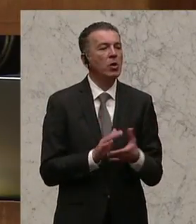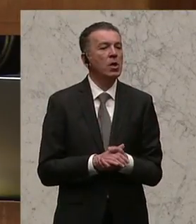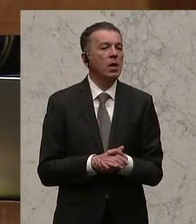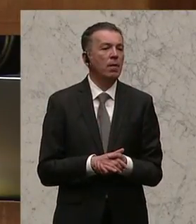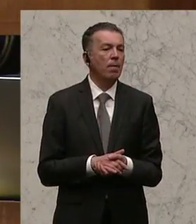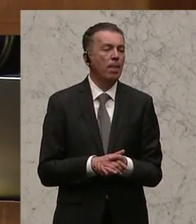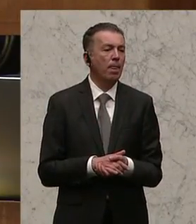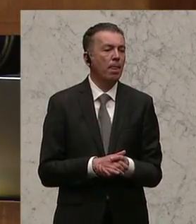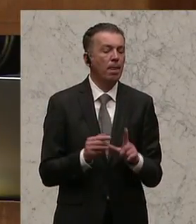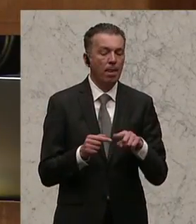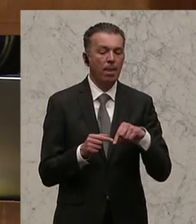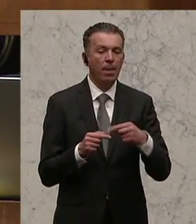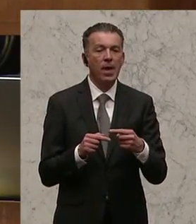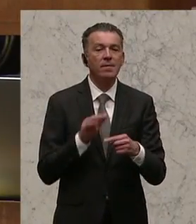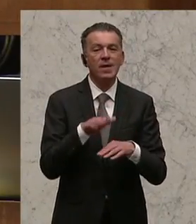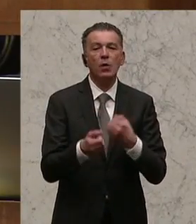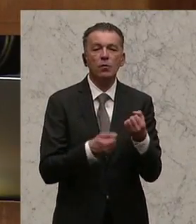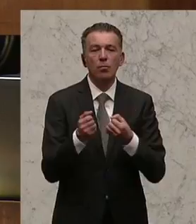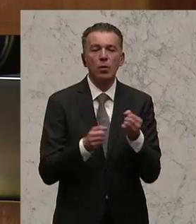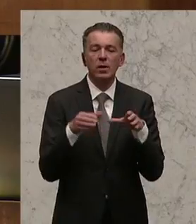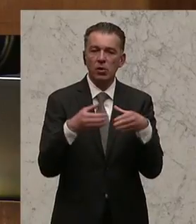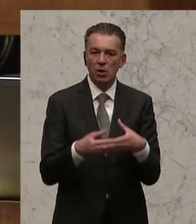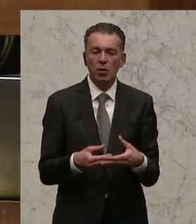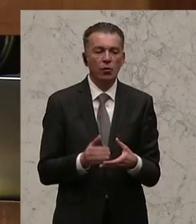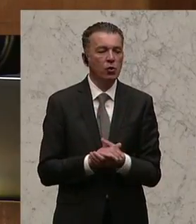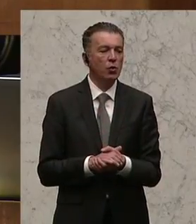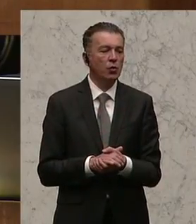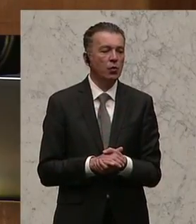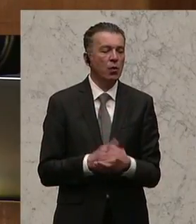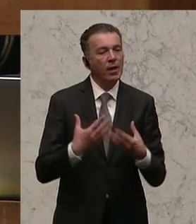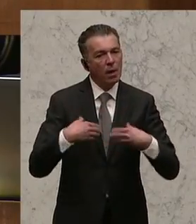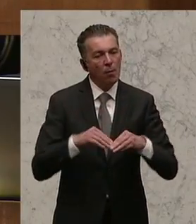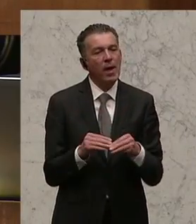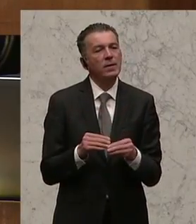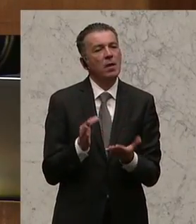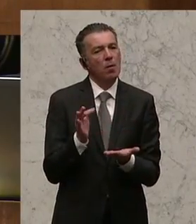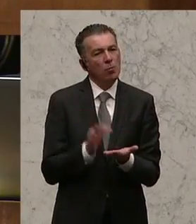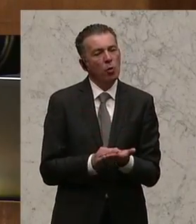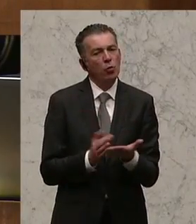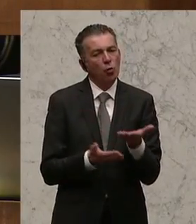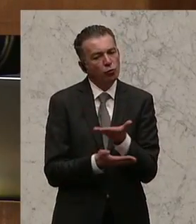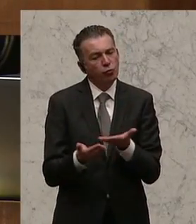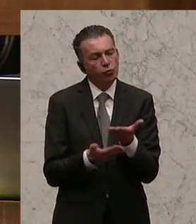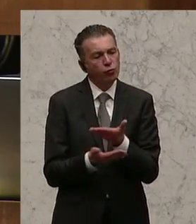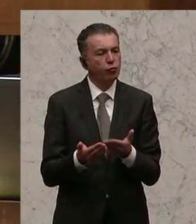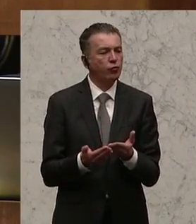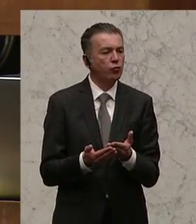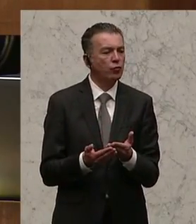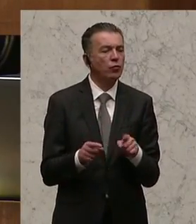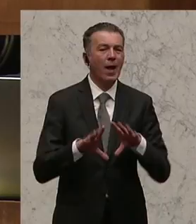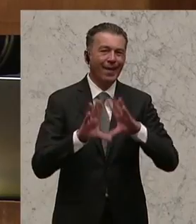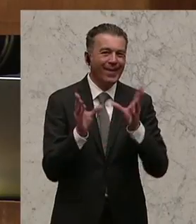ist, dass wir im nächsten außenpolitischen Ausschuss hier gemeinsame Positionen einbringen, wo